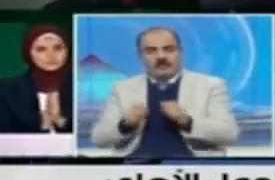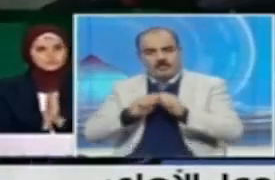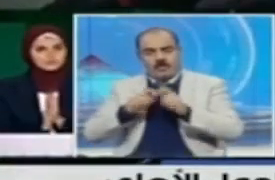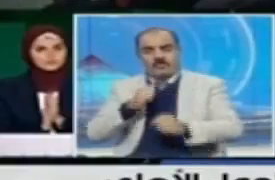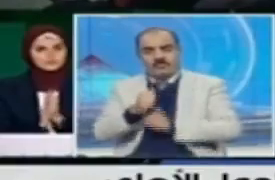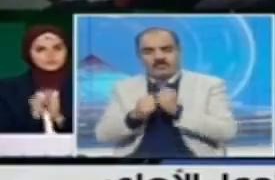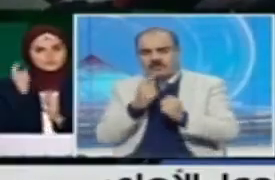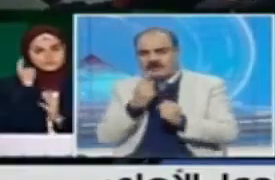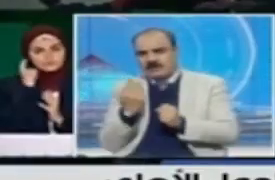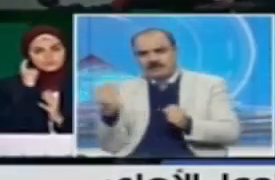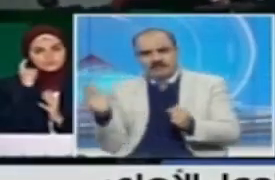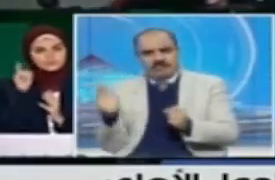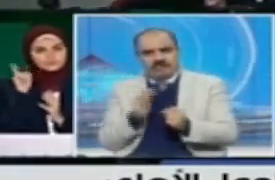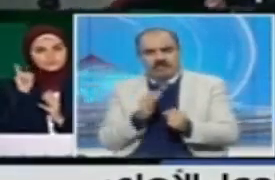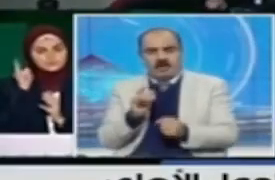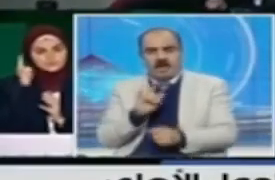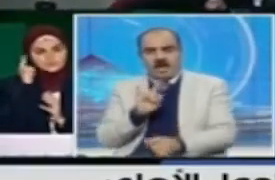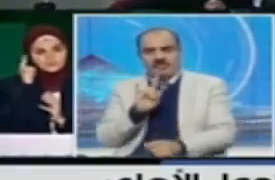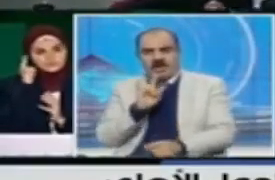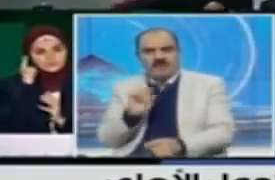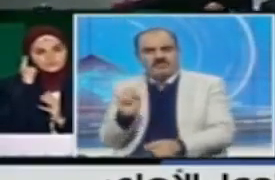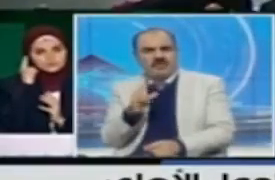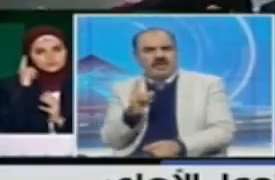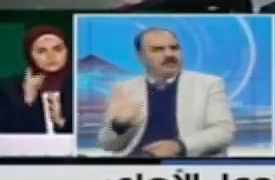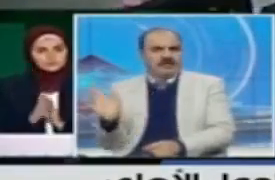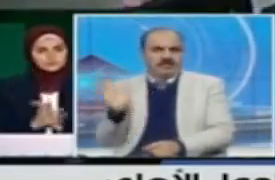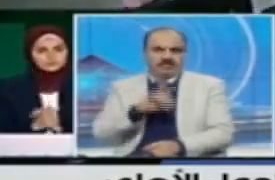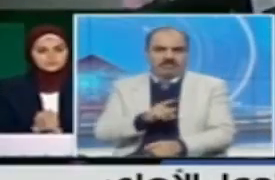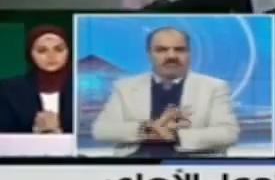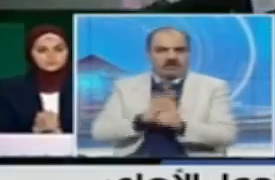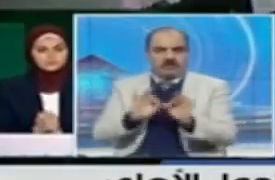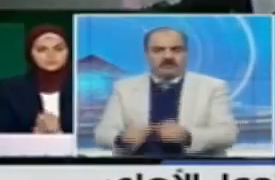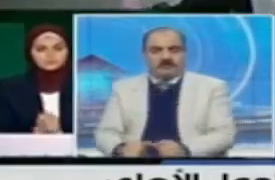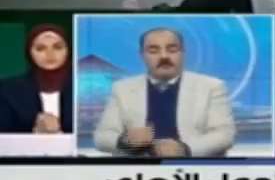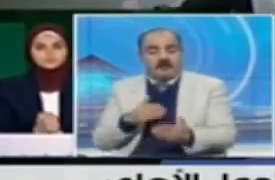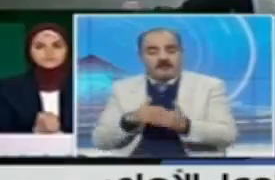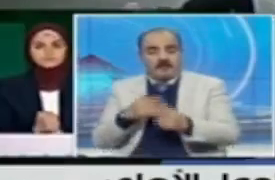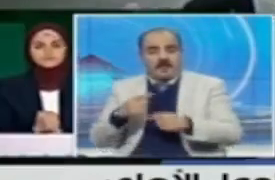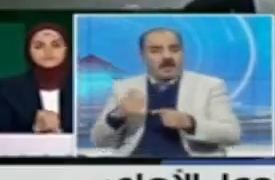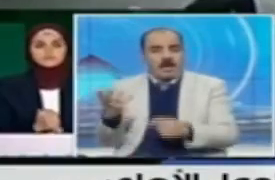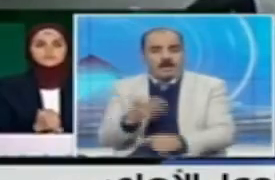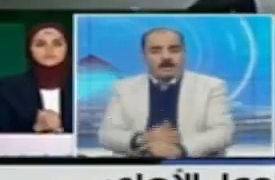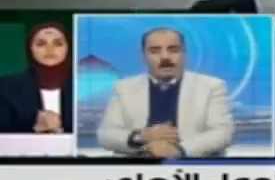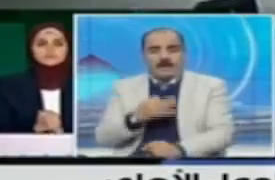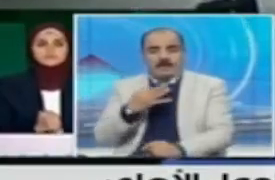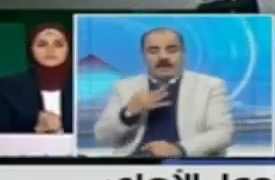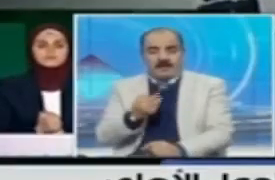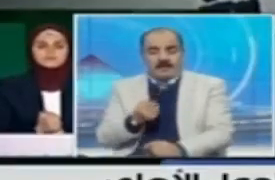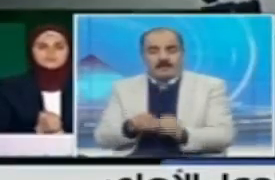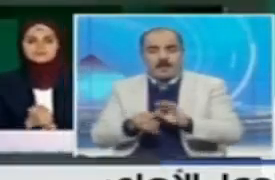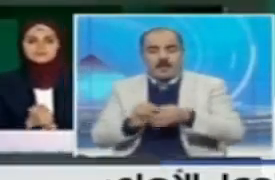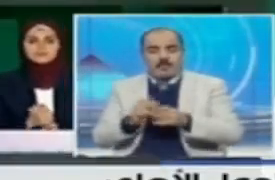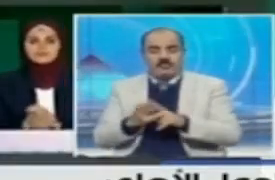جهود التحالف على مدار أشهر عشرة على المستويات كافة والتي وصلت إلى ما يقارب 30 مليون